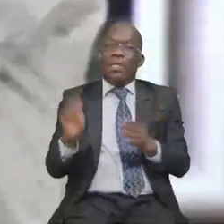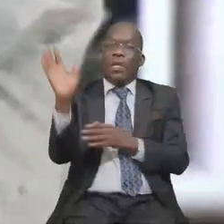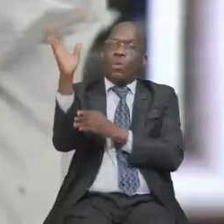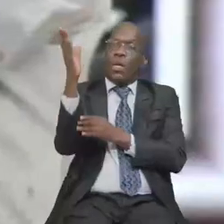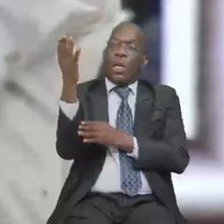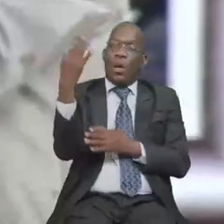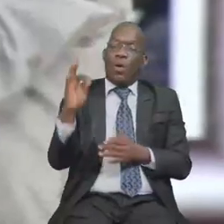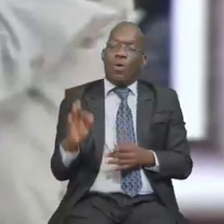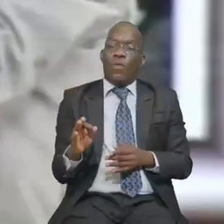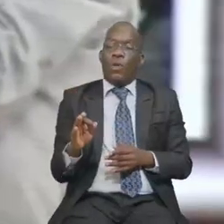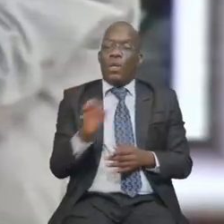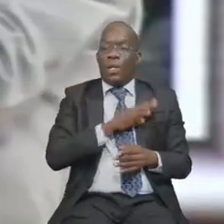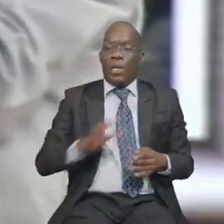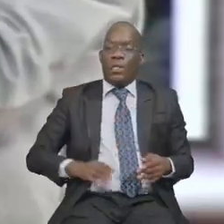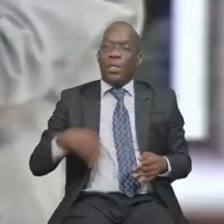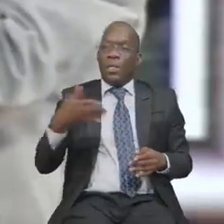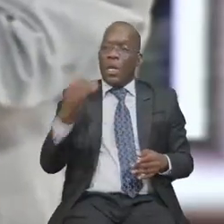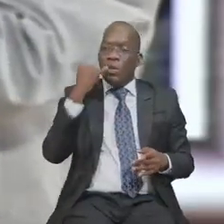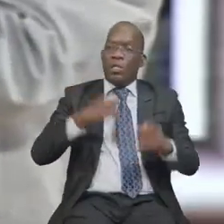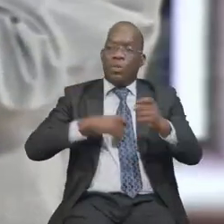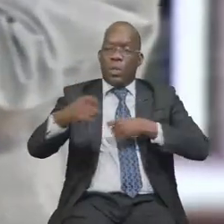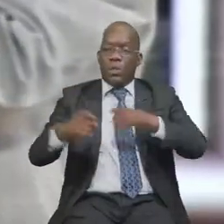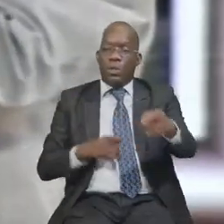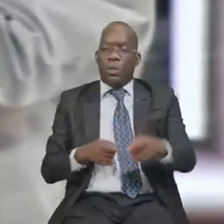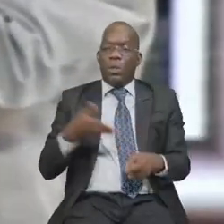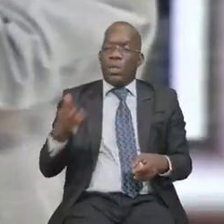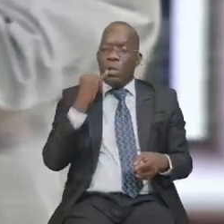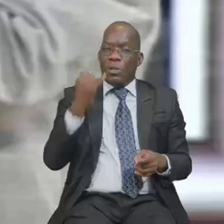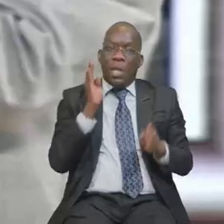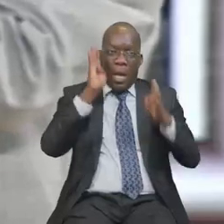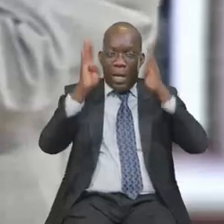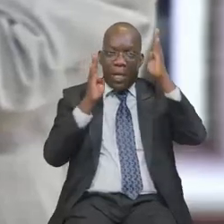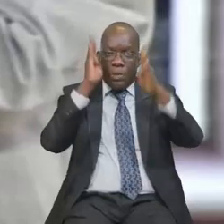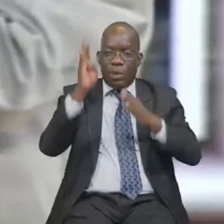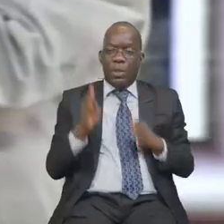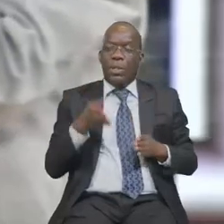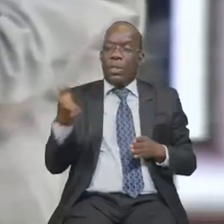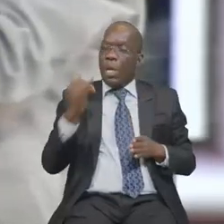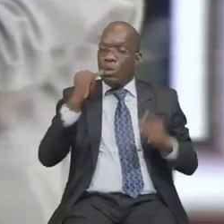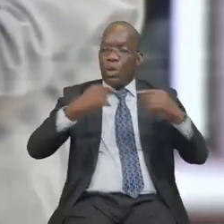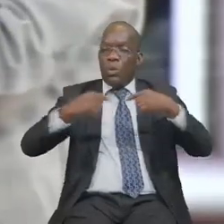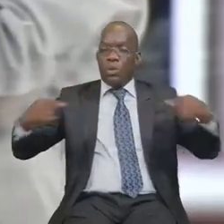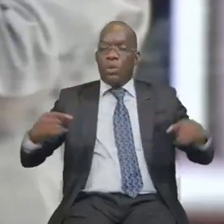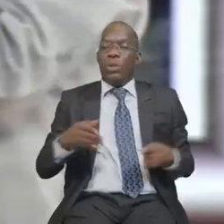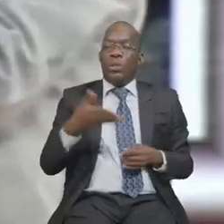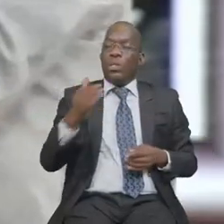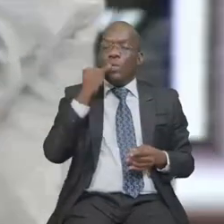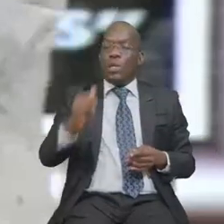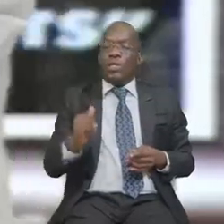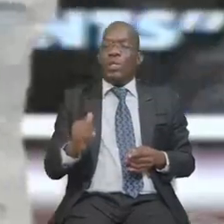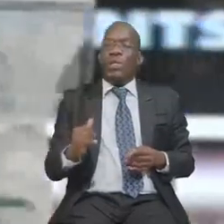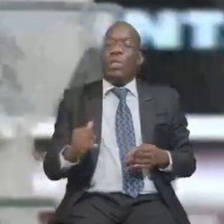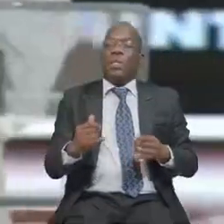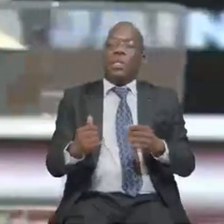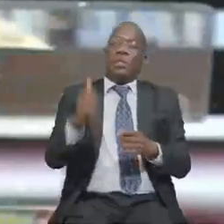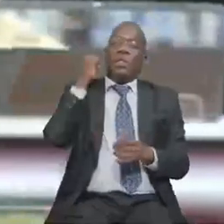Alors il y a la persécution. Il y a des troubles. Il y a des oppositions. Il y a des résistances. Tu n'arrêtes pas.